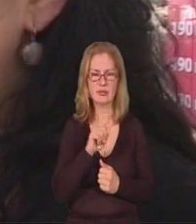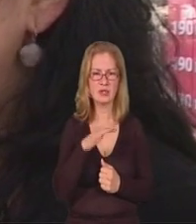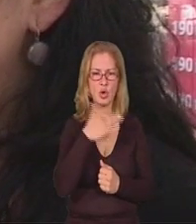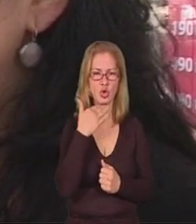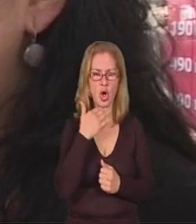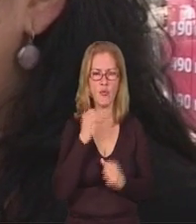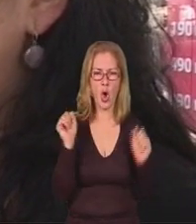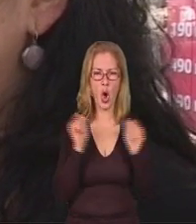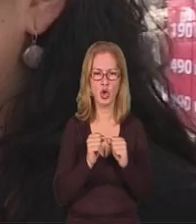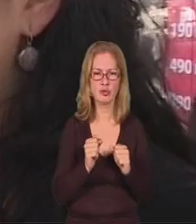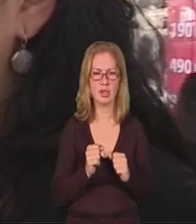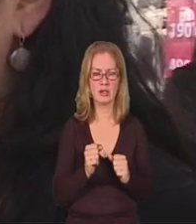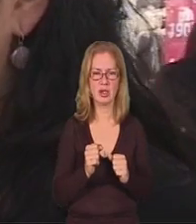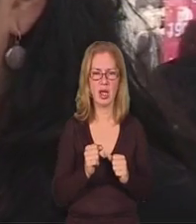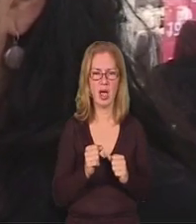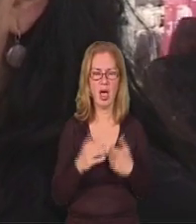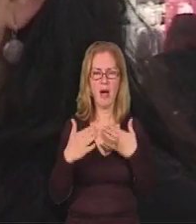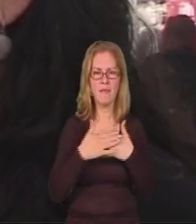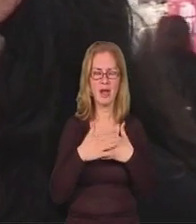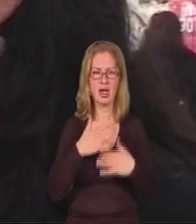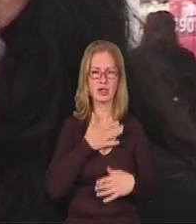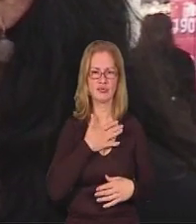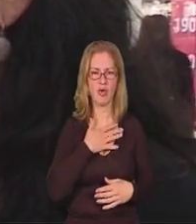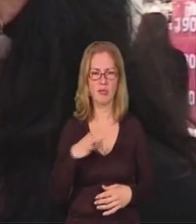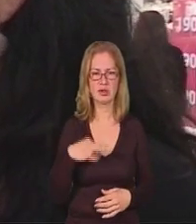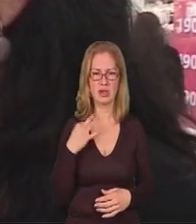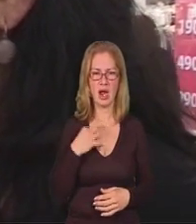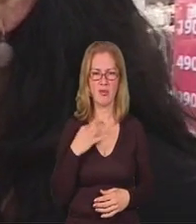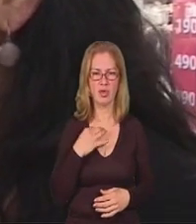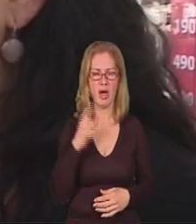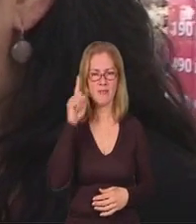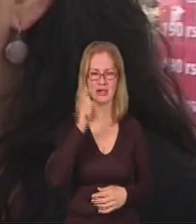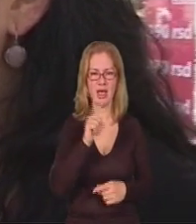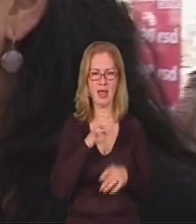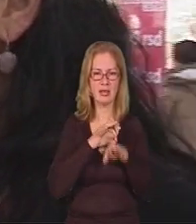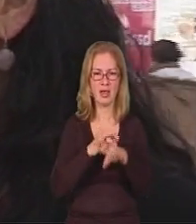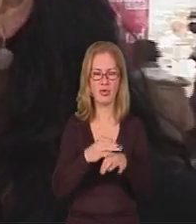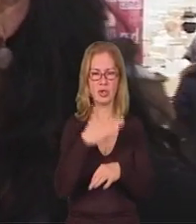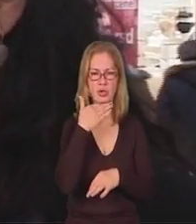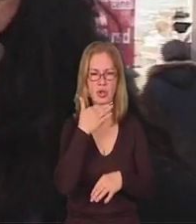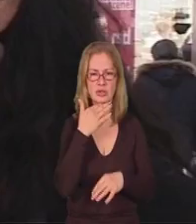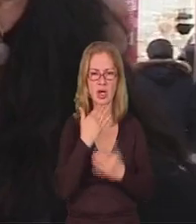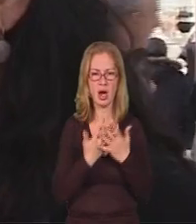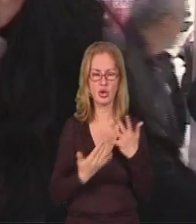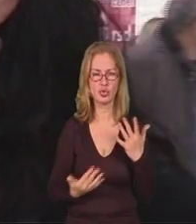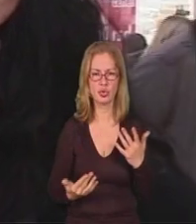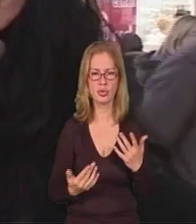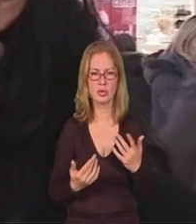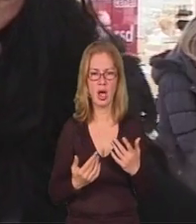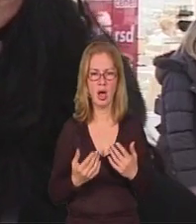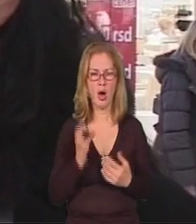Pa ja mislim da nismo dovoljno ozbiljni prema, u odnosu prema svome zdravlju i mislim da ne vodimo računa